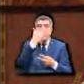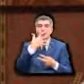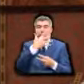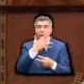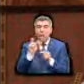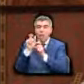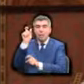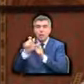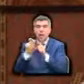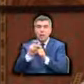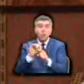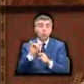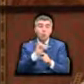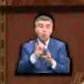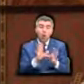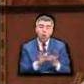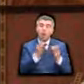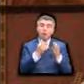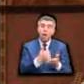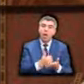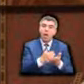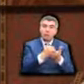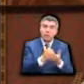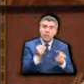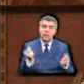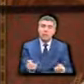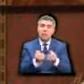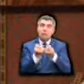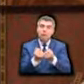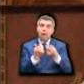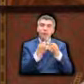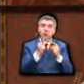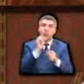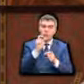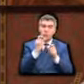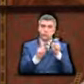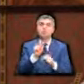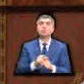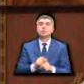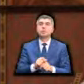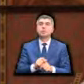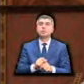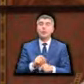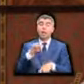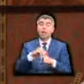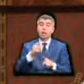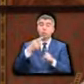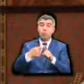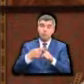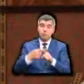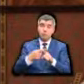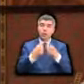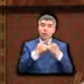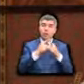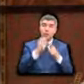القارة وإيجاد الحلول التي تهدف إلى التنمية الاجتماعية والاقتصادية. ونقطة أخرى أيضا يجب الإشارة إليه، والعمل على